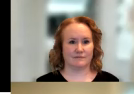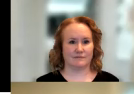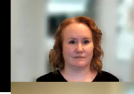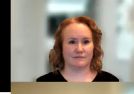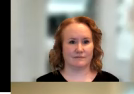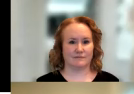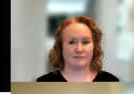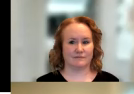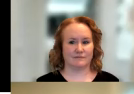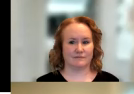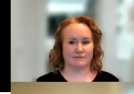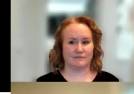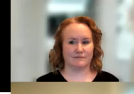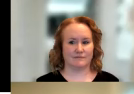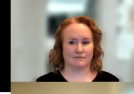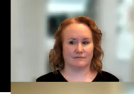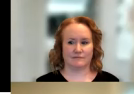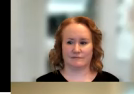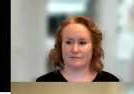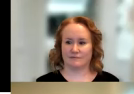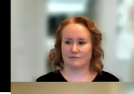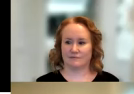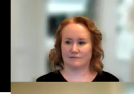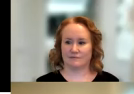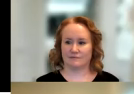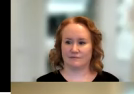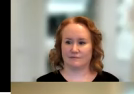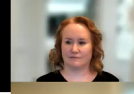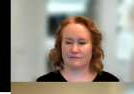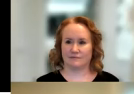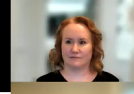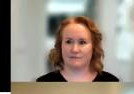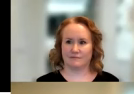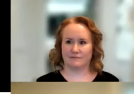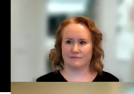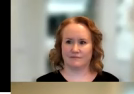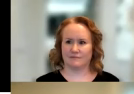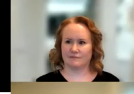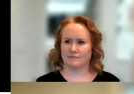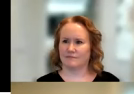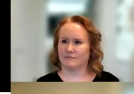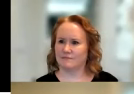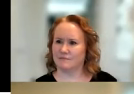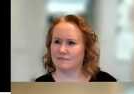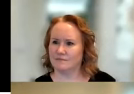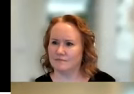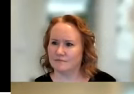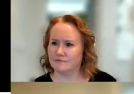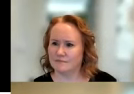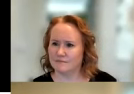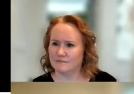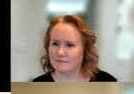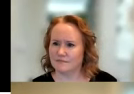til nasjonalstatene selv å sette opp det markedstilsynet som mest effektivt basert på hva som